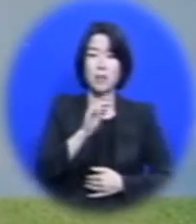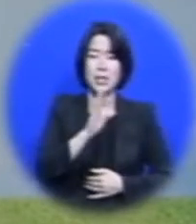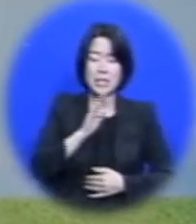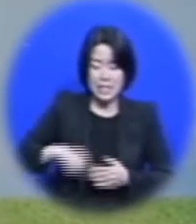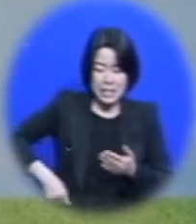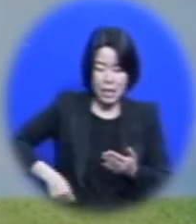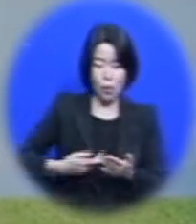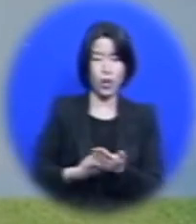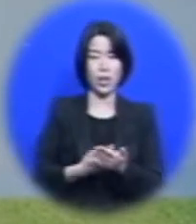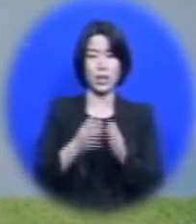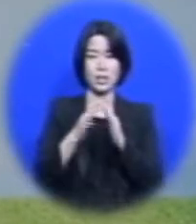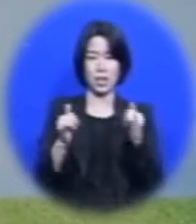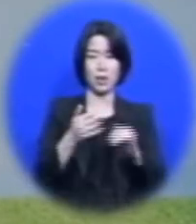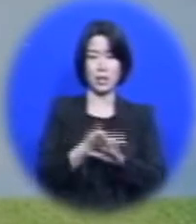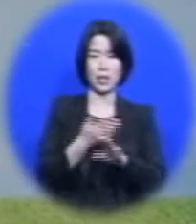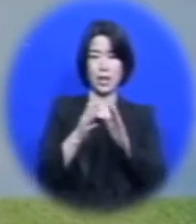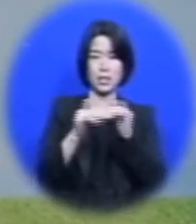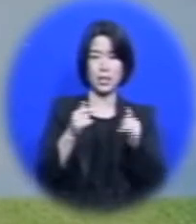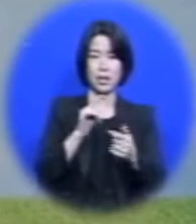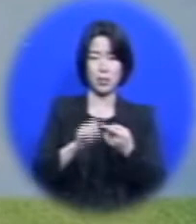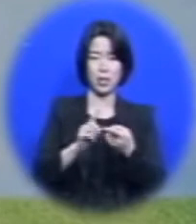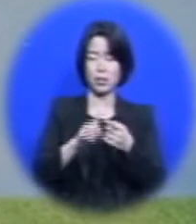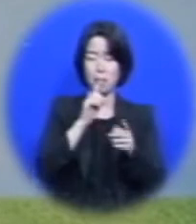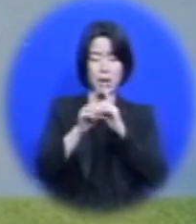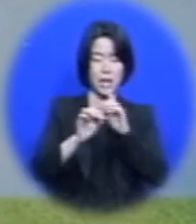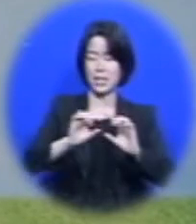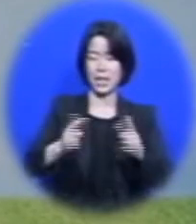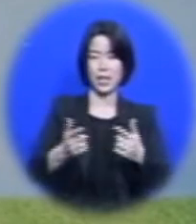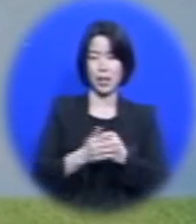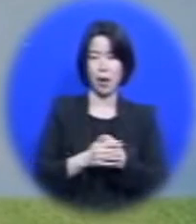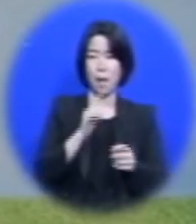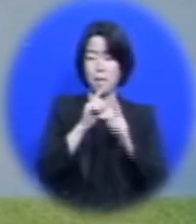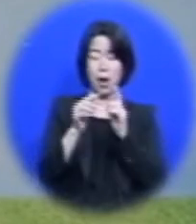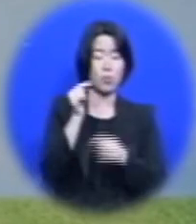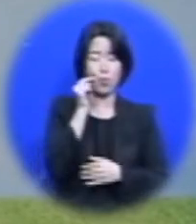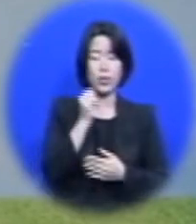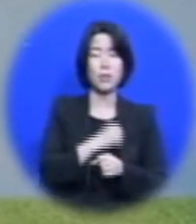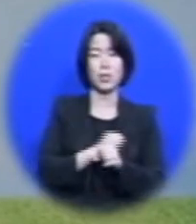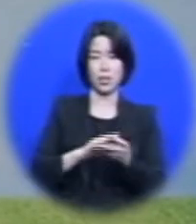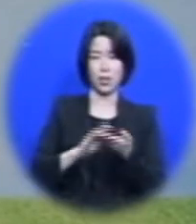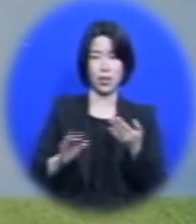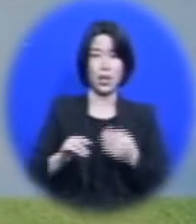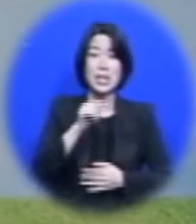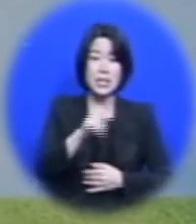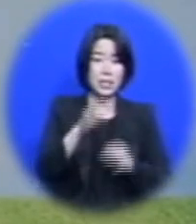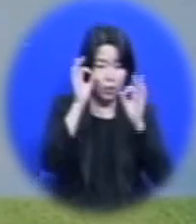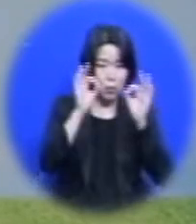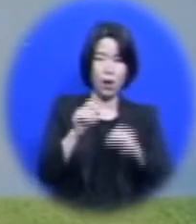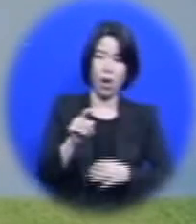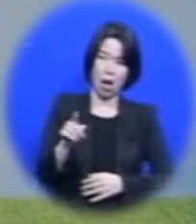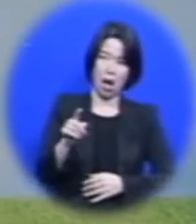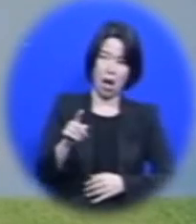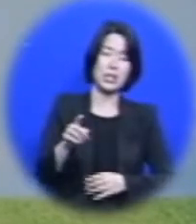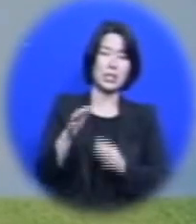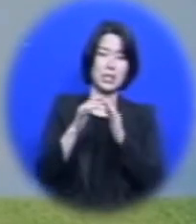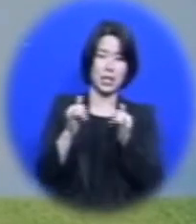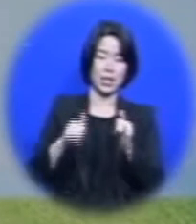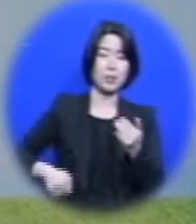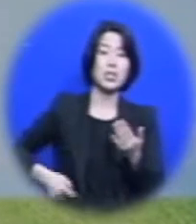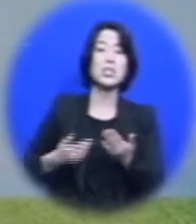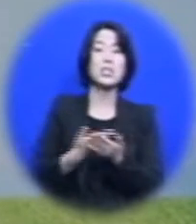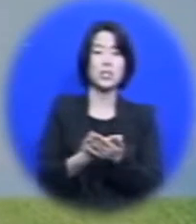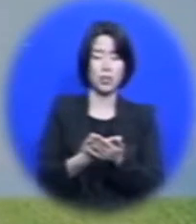회개한 사람은 다른 사람에 대해서 말하지 않습니다. 말 못합니다. 그걸 보고 아, 이 사람이 진짜 회개한